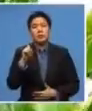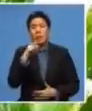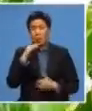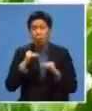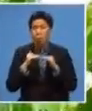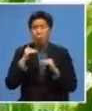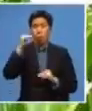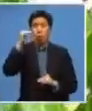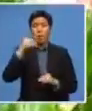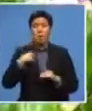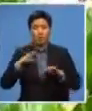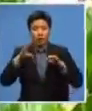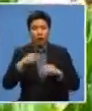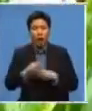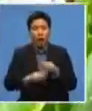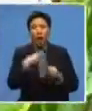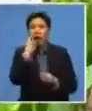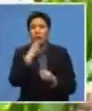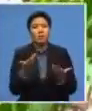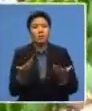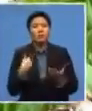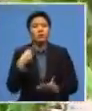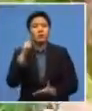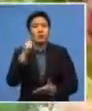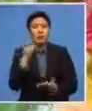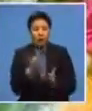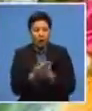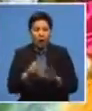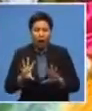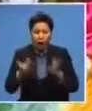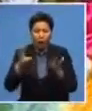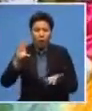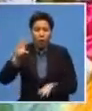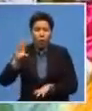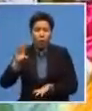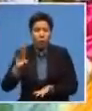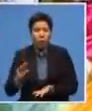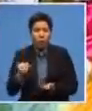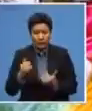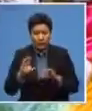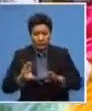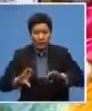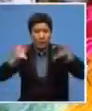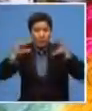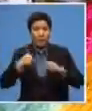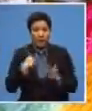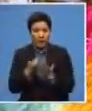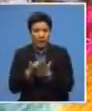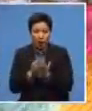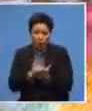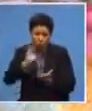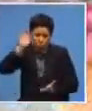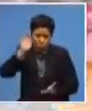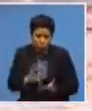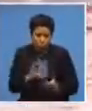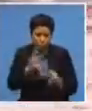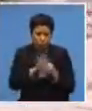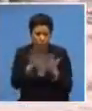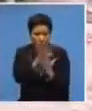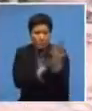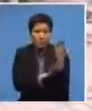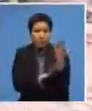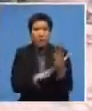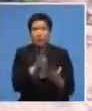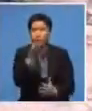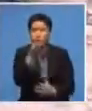ให้สูงเกินไปก็ไปขายใครแล้วก็ขายไม่ได้เงินก็ต้องขายไปอีกเพราะนั้นรัฐขณะนี้งบลงทุนในประเทศเนี่ยน้อยมาก10กว่าเปอร์เซ็นต์เท่านั้น